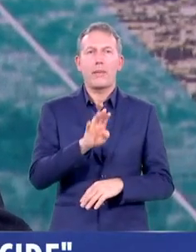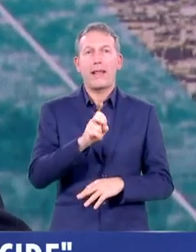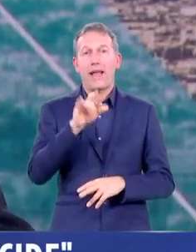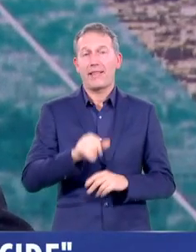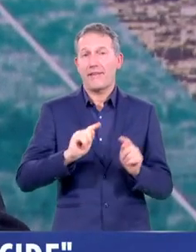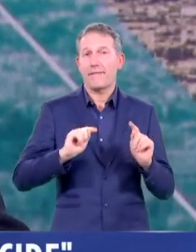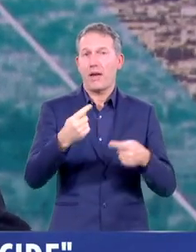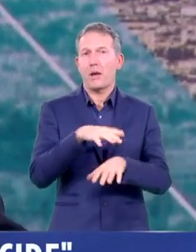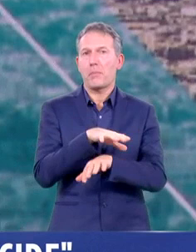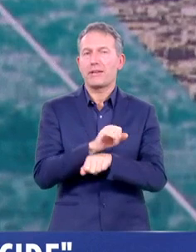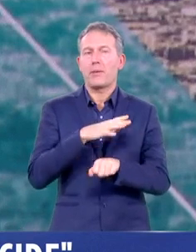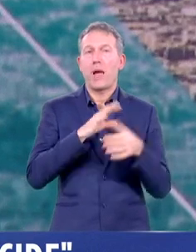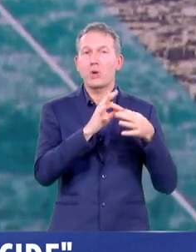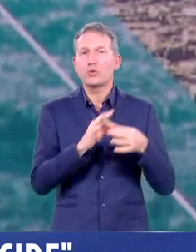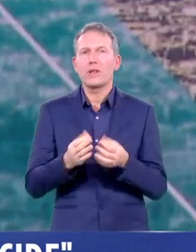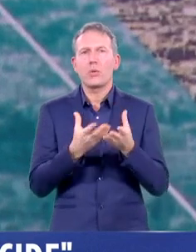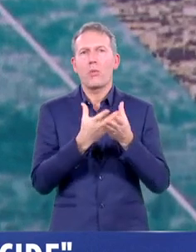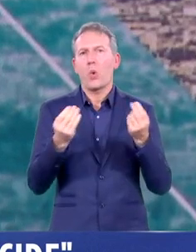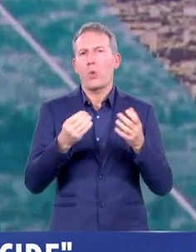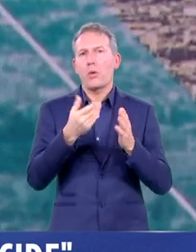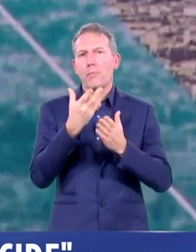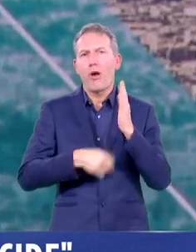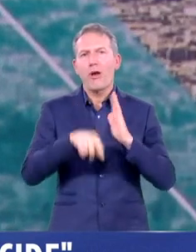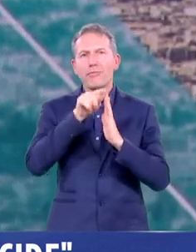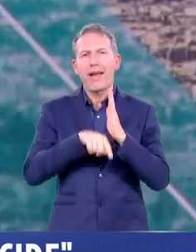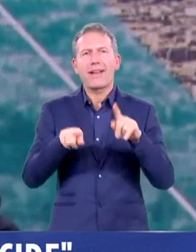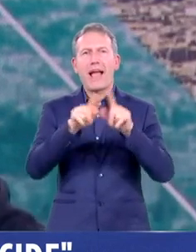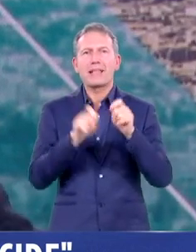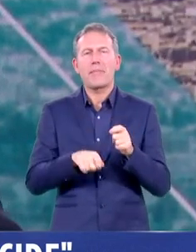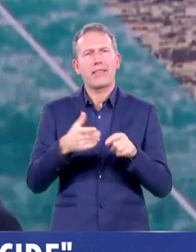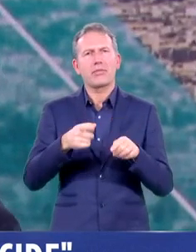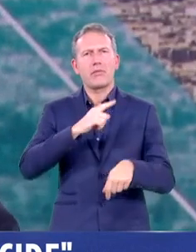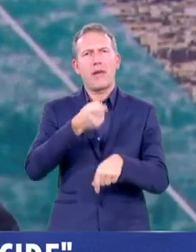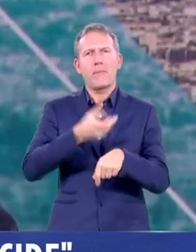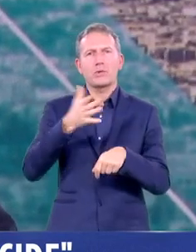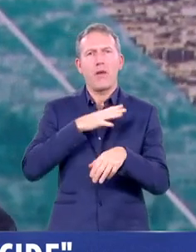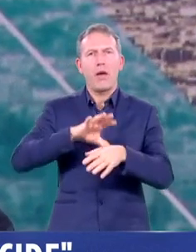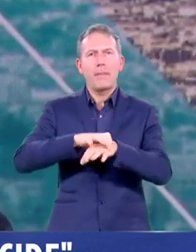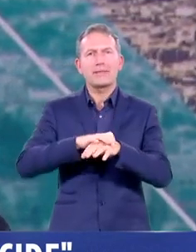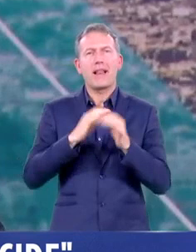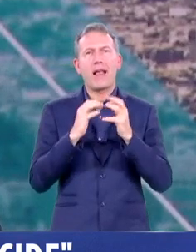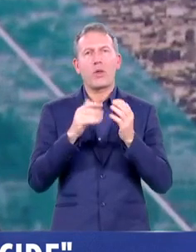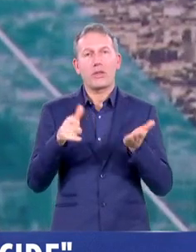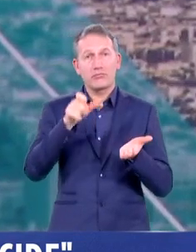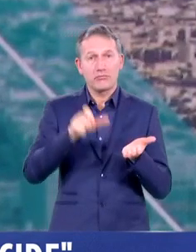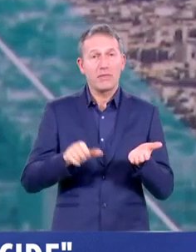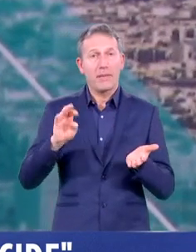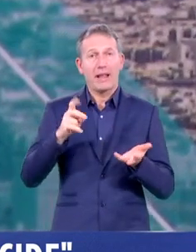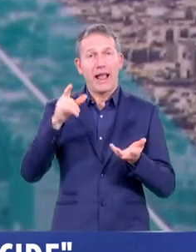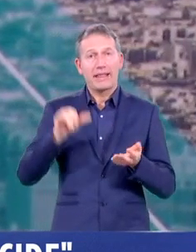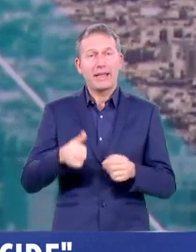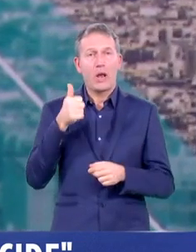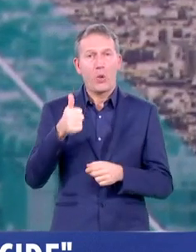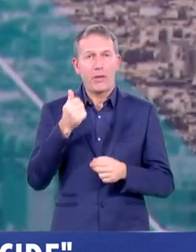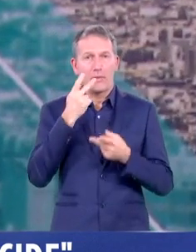prison à la suite d'un trop grand nombre de manquements aux règles qui leur étaient soumises alors qu'ils portaient un bracelet électronique. Patrick Balkany, le principal